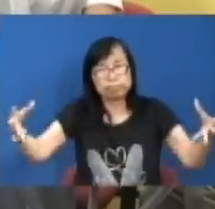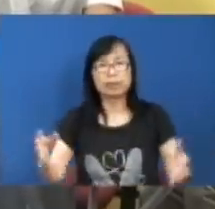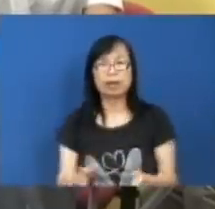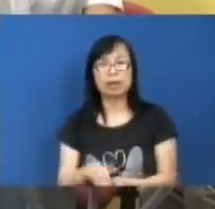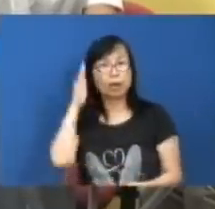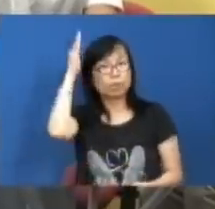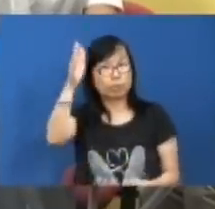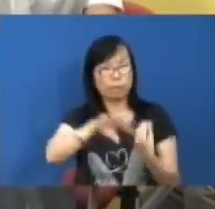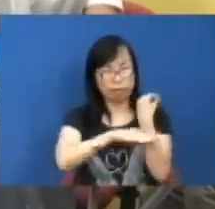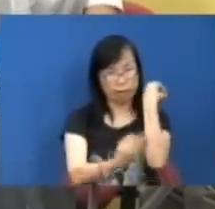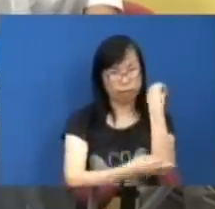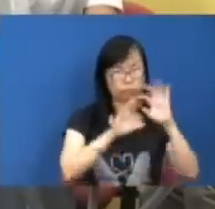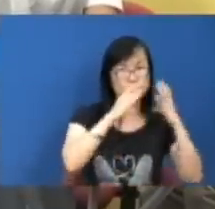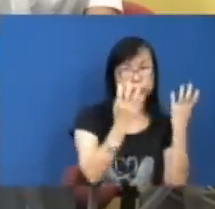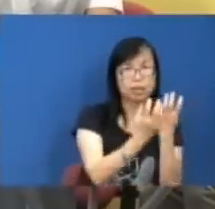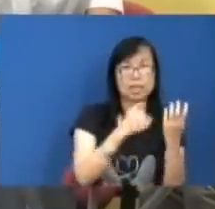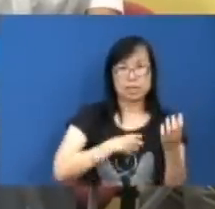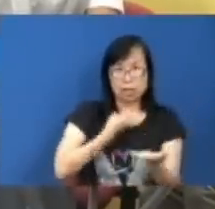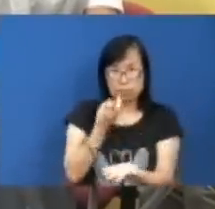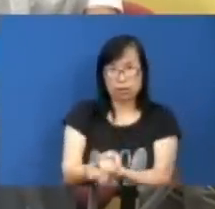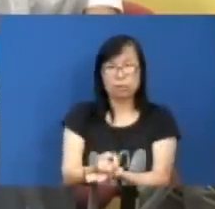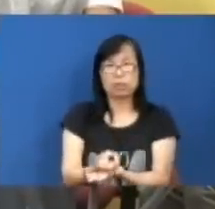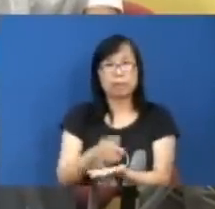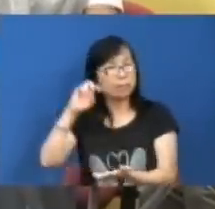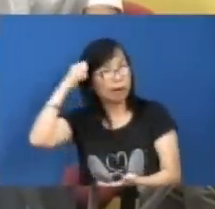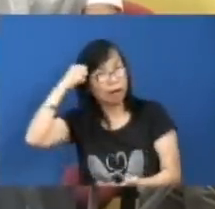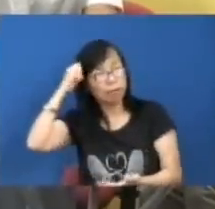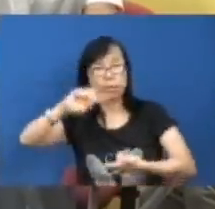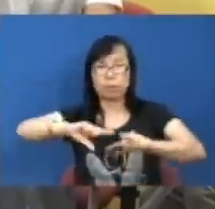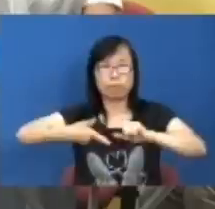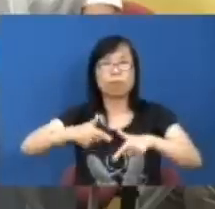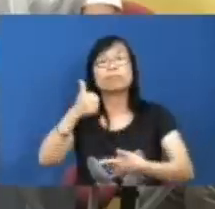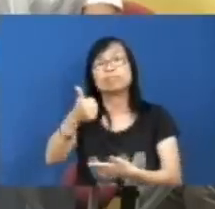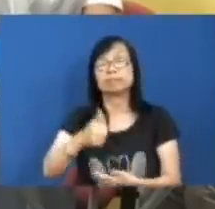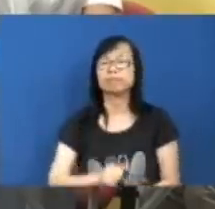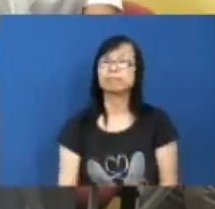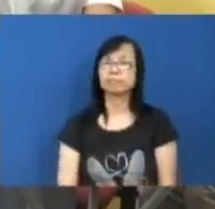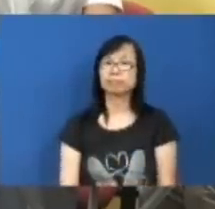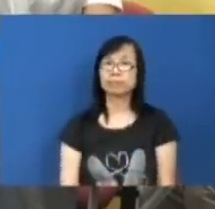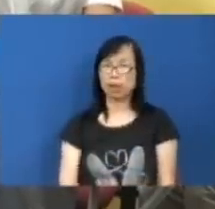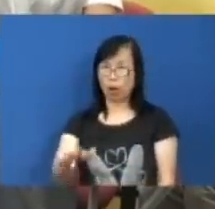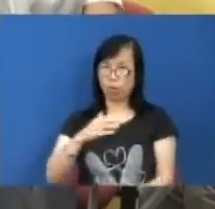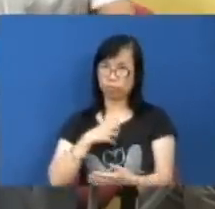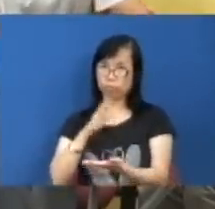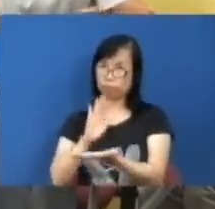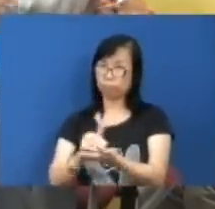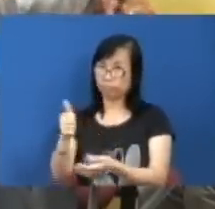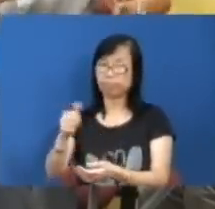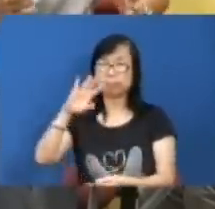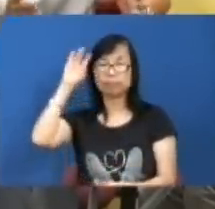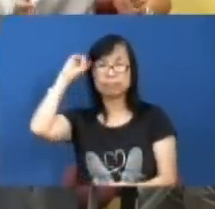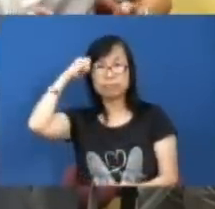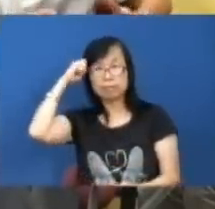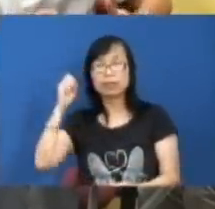將來喺法團諗嘅時候，一定要小心啲考慮一下唔同個方案嘅好處啫嘛。 係咯，都好值得參考，因為即係如